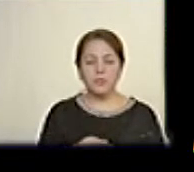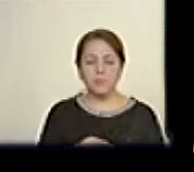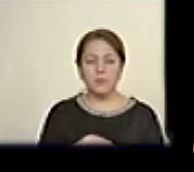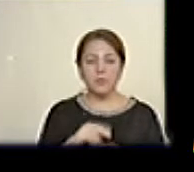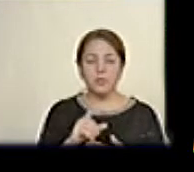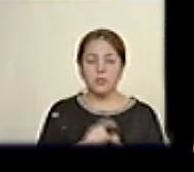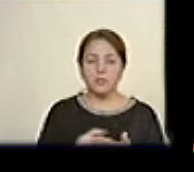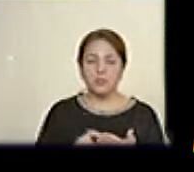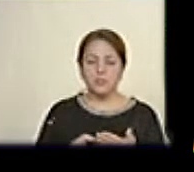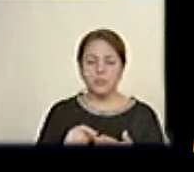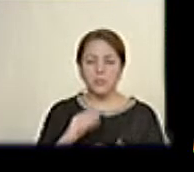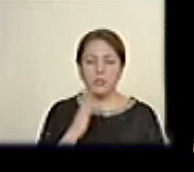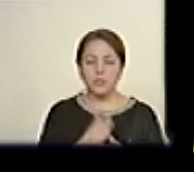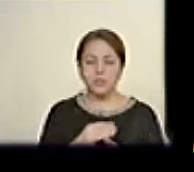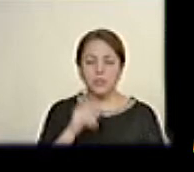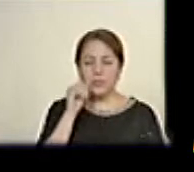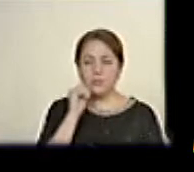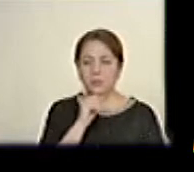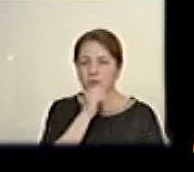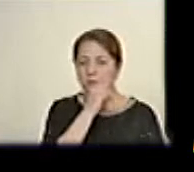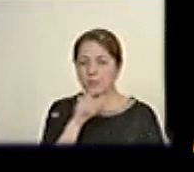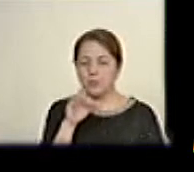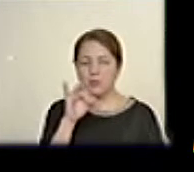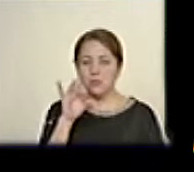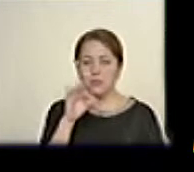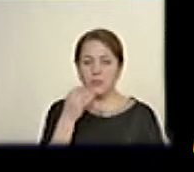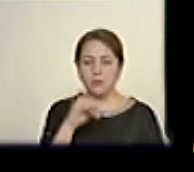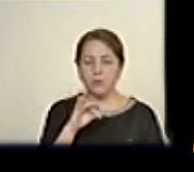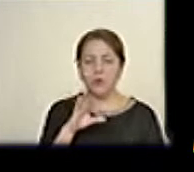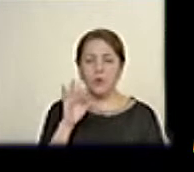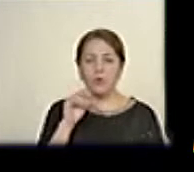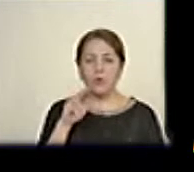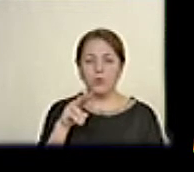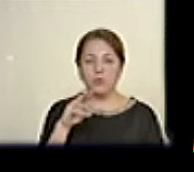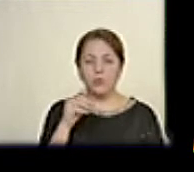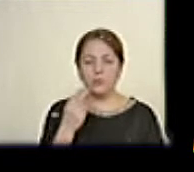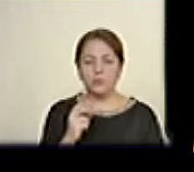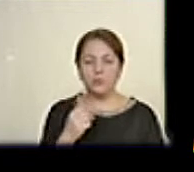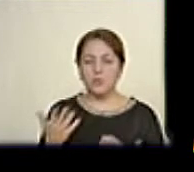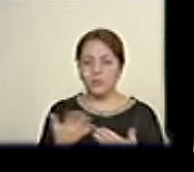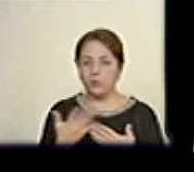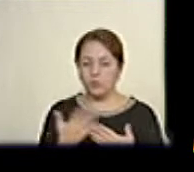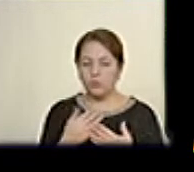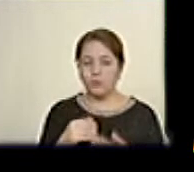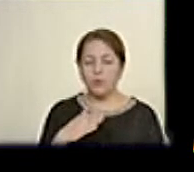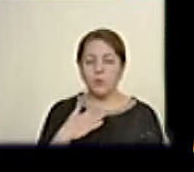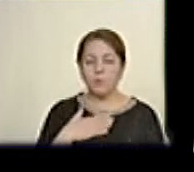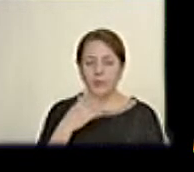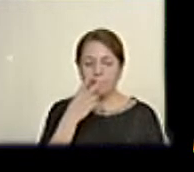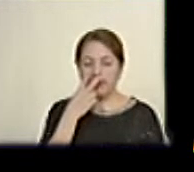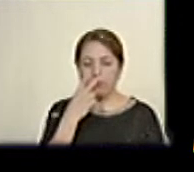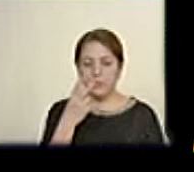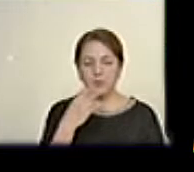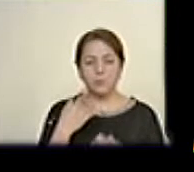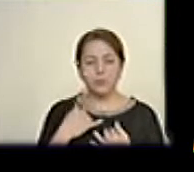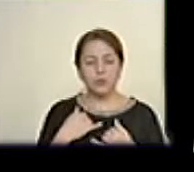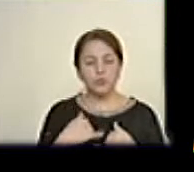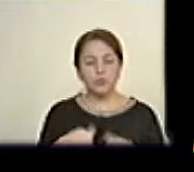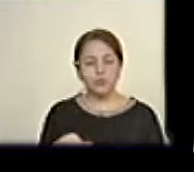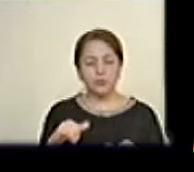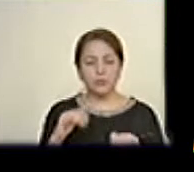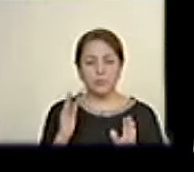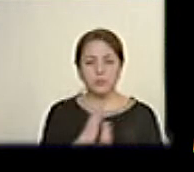скрытый лирический герой, от лица которого мы и видим чудесное пробуждение природы. Скорее